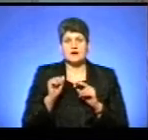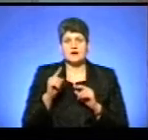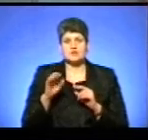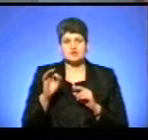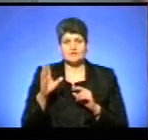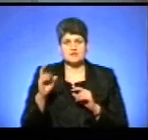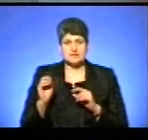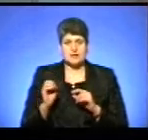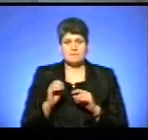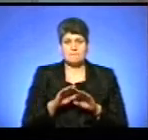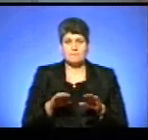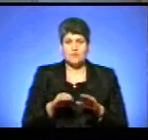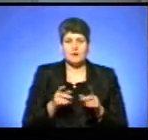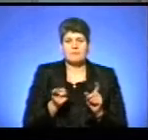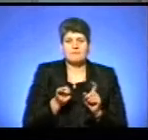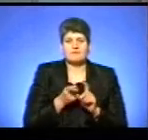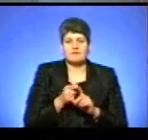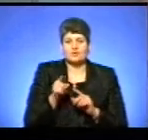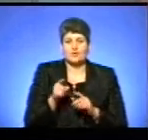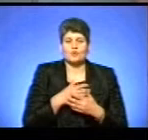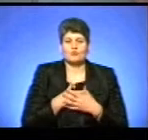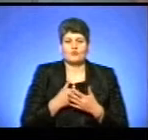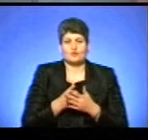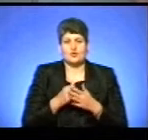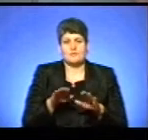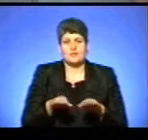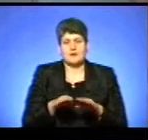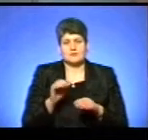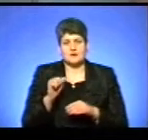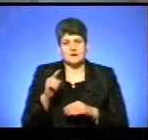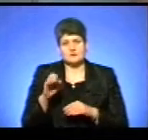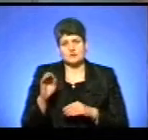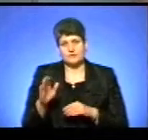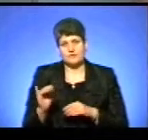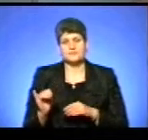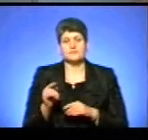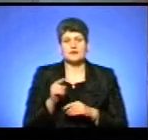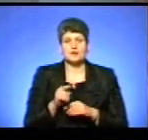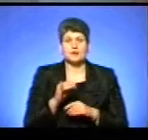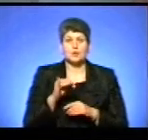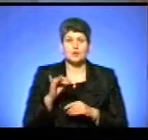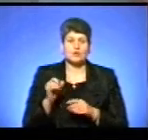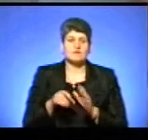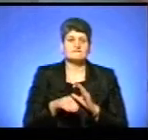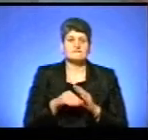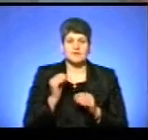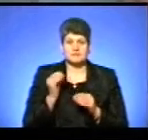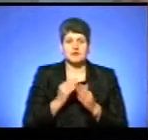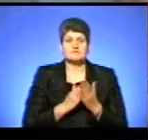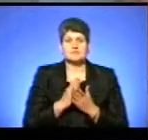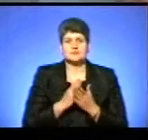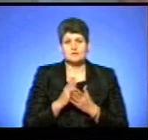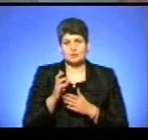Азовське море, саме привив до нього любов до плавання в Азові, і тому саме Юра вибрав і службу